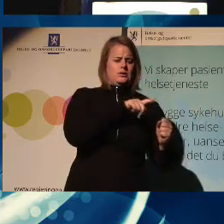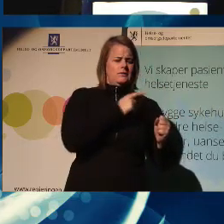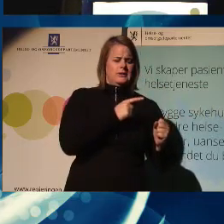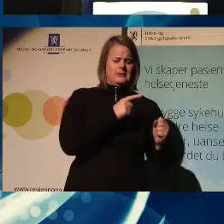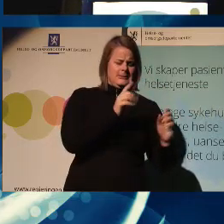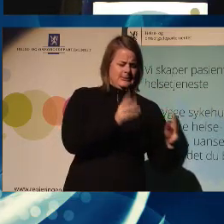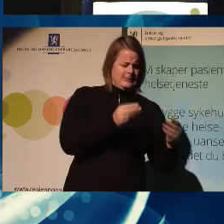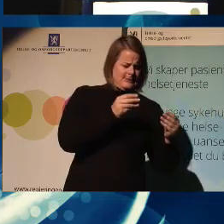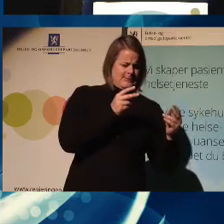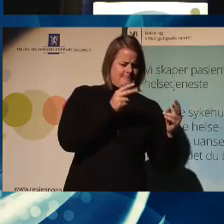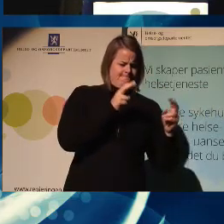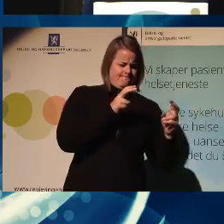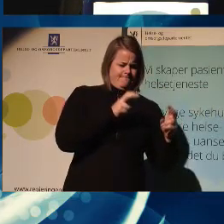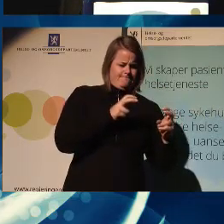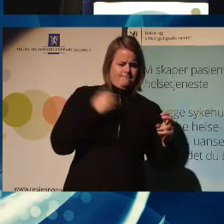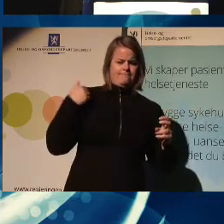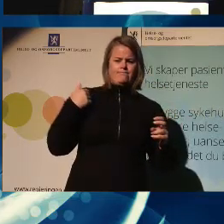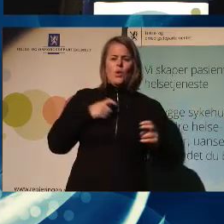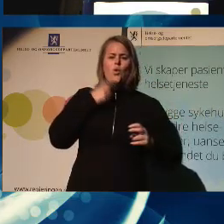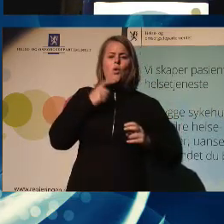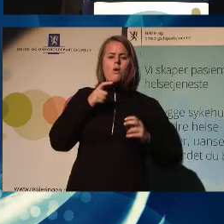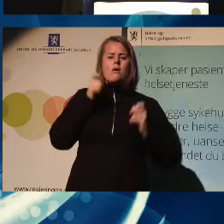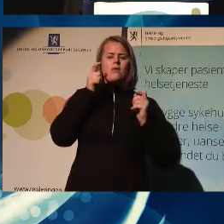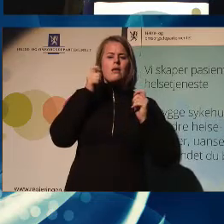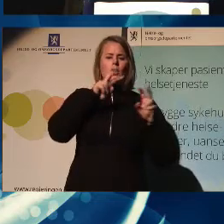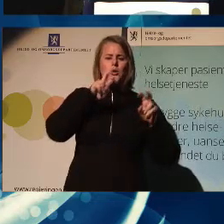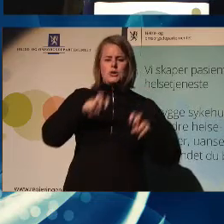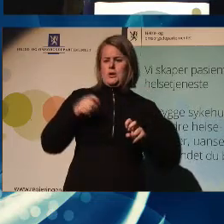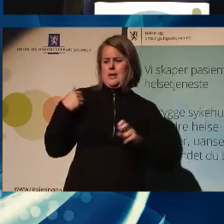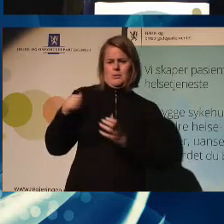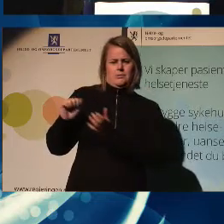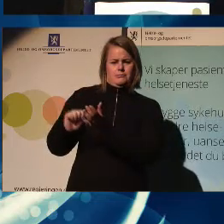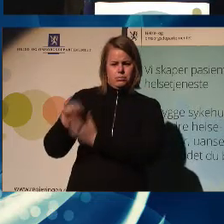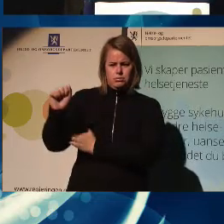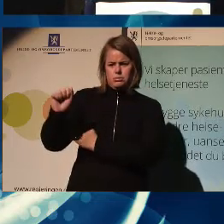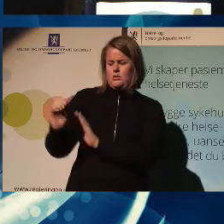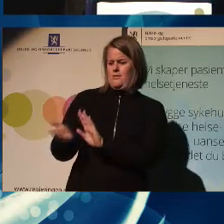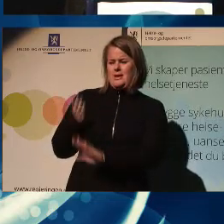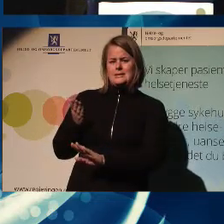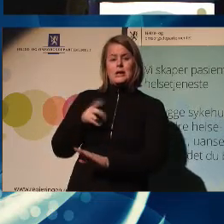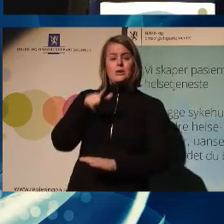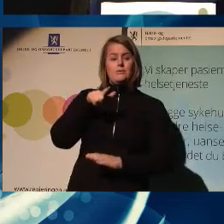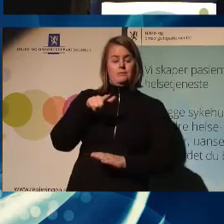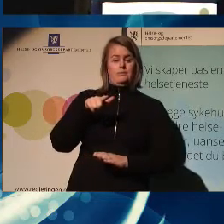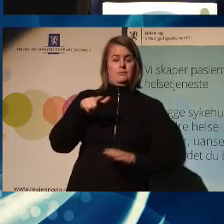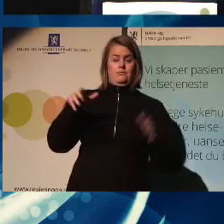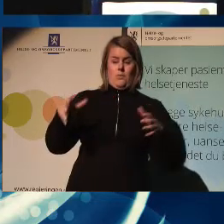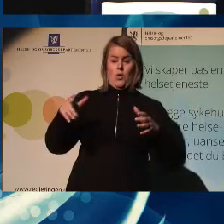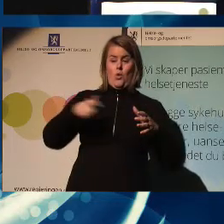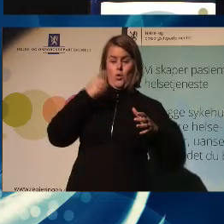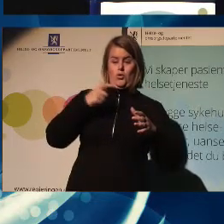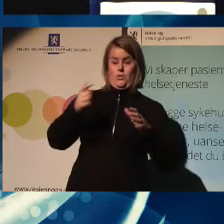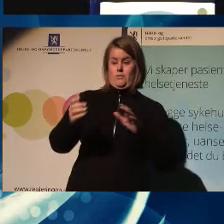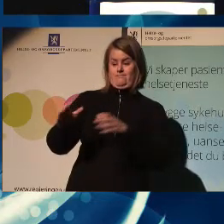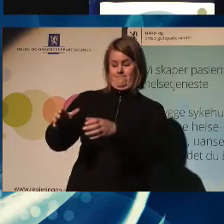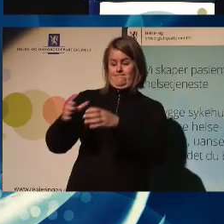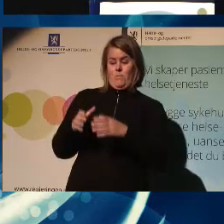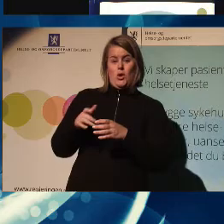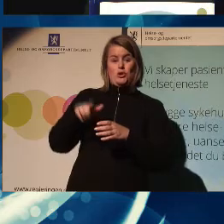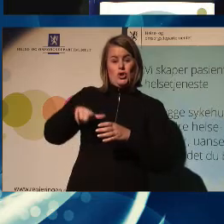Ungdataundersøkelsen var akkurat publisert, og denne fortalte at 17% av ungdom i